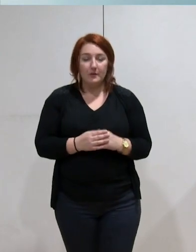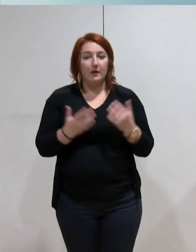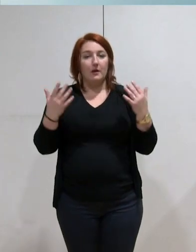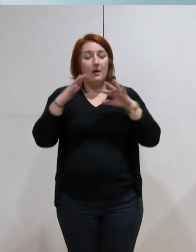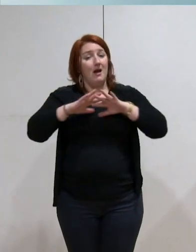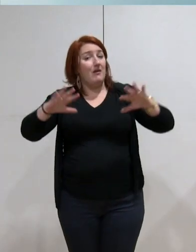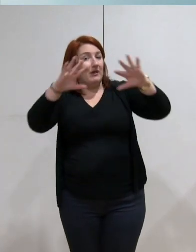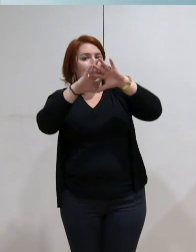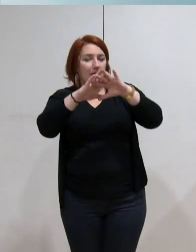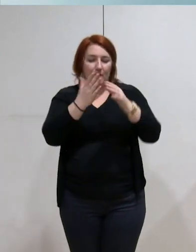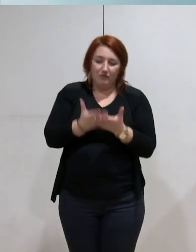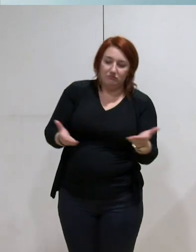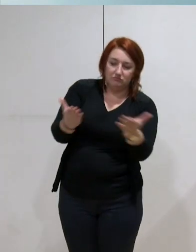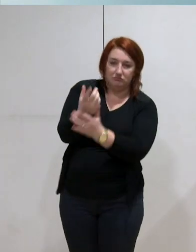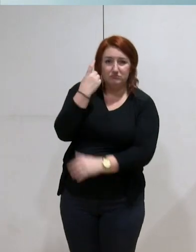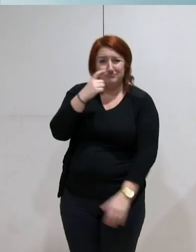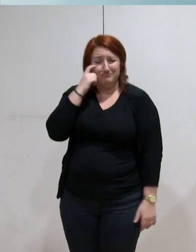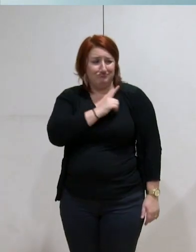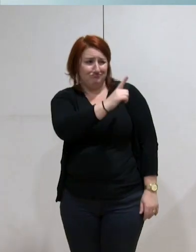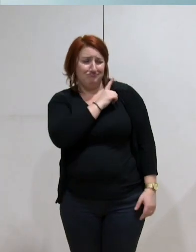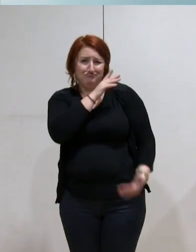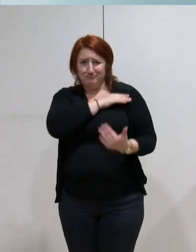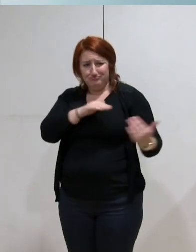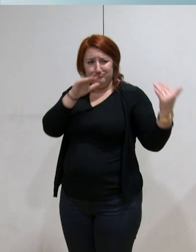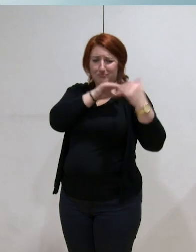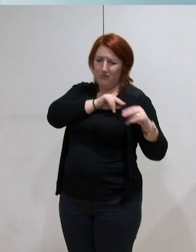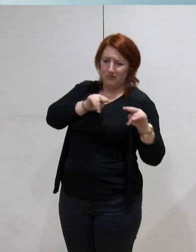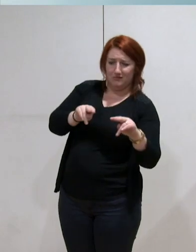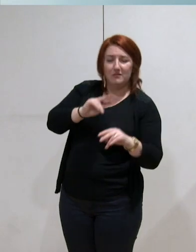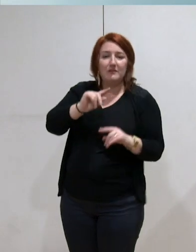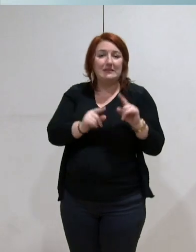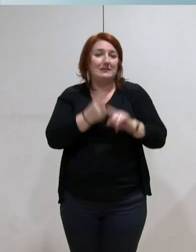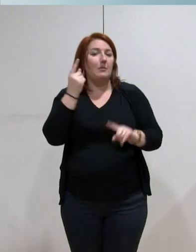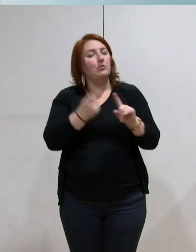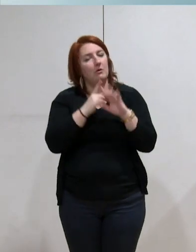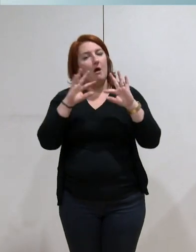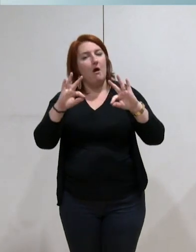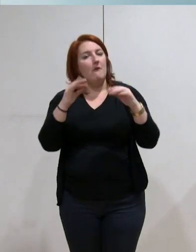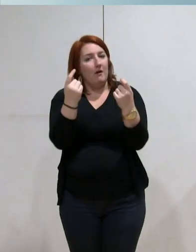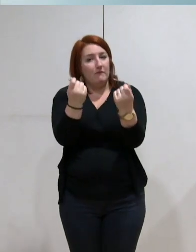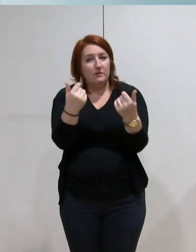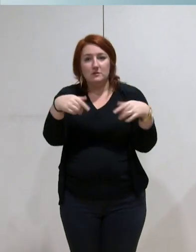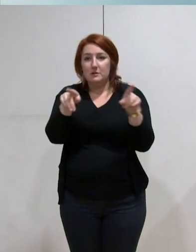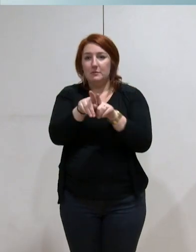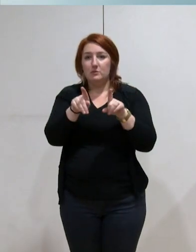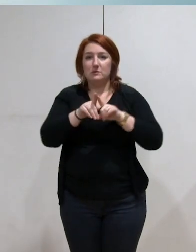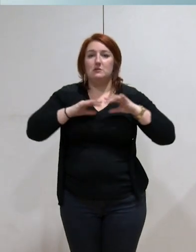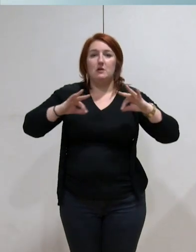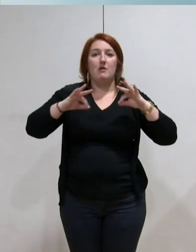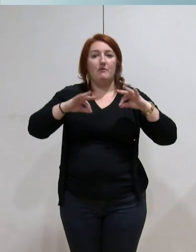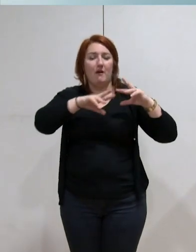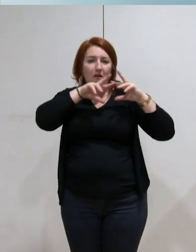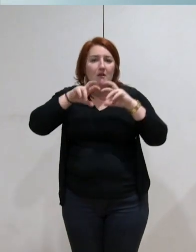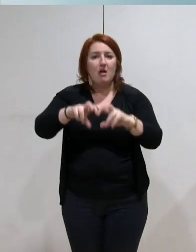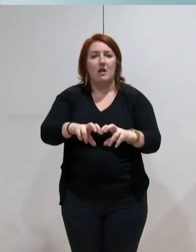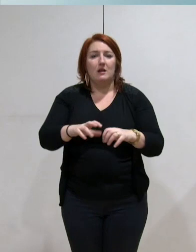CAF c'est évidemment quelque chose qui est important certes dans les aspects finan financier mais aussi dans l'analyse qu'on peut produire